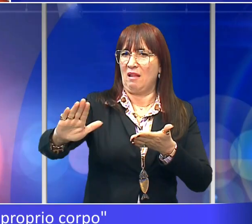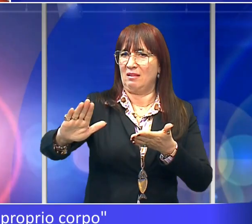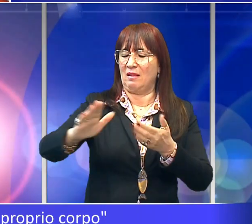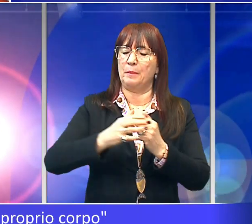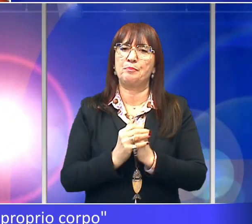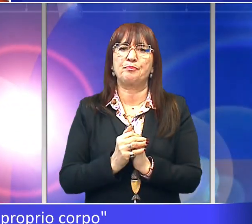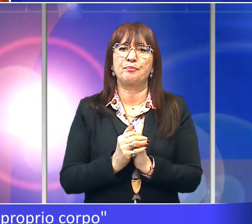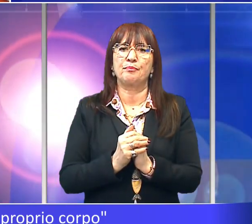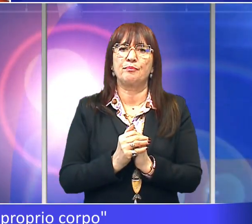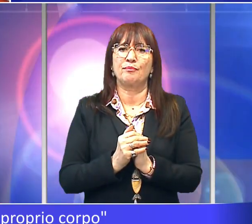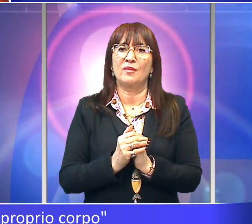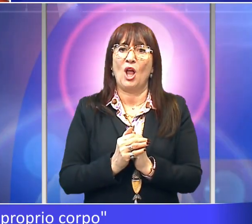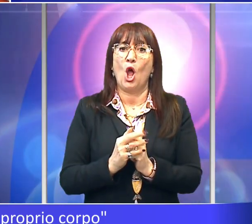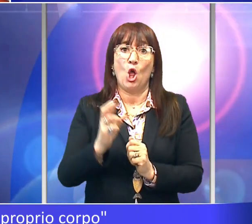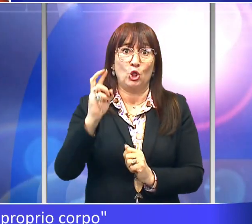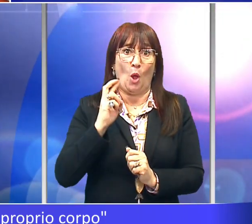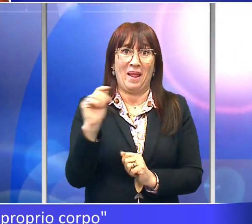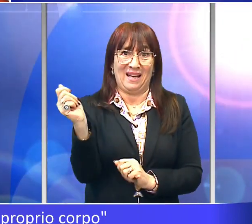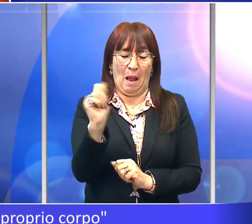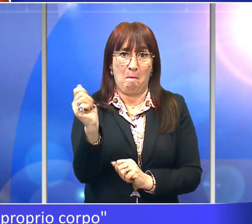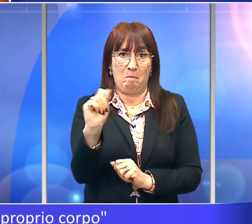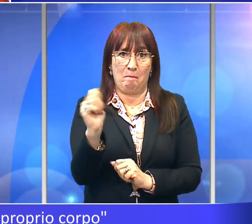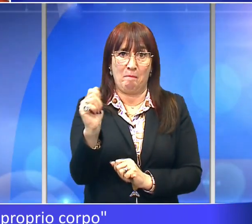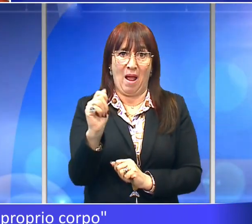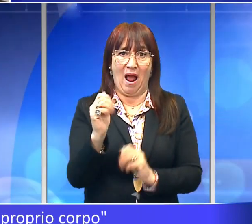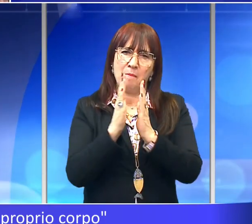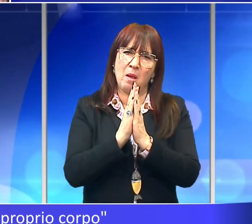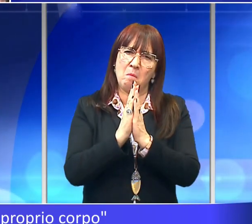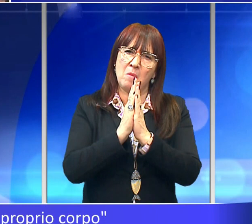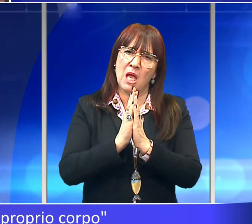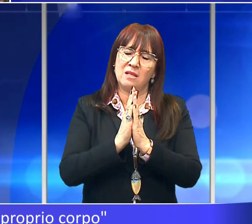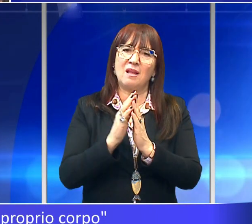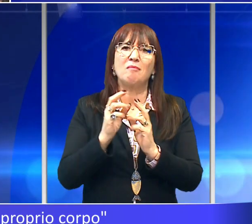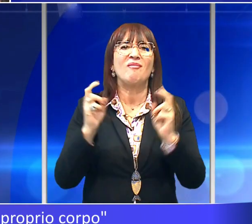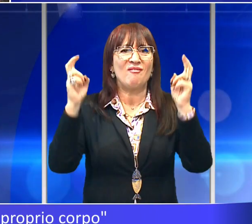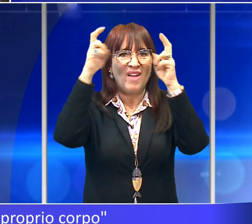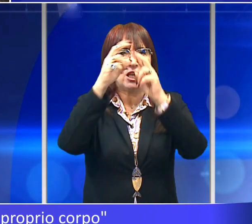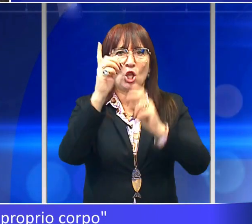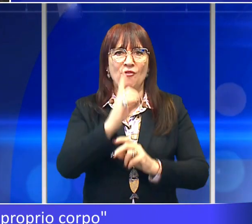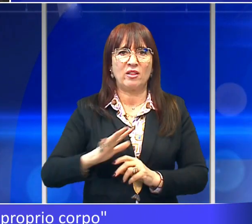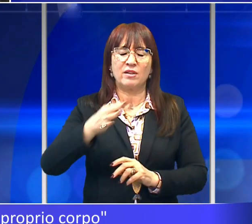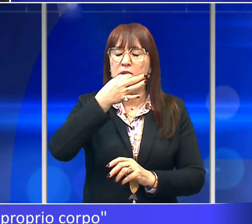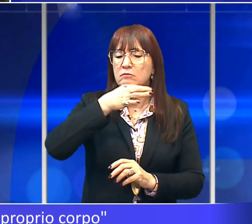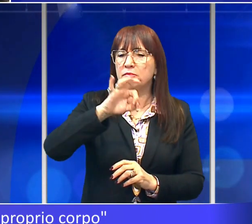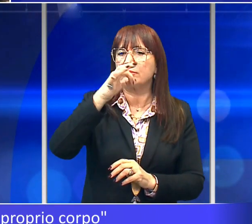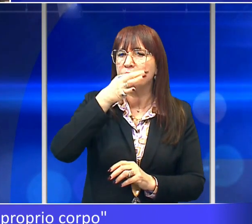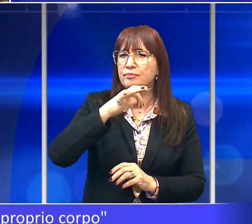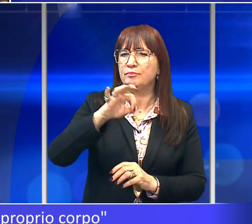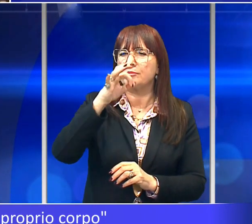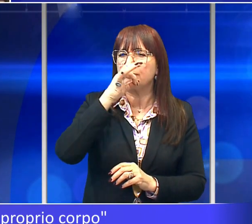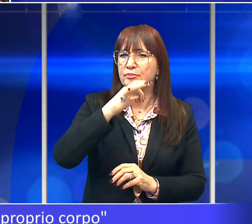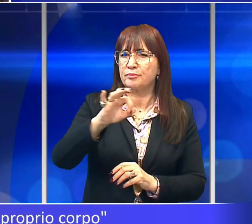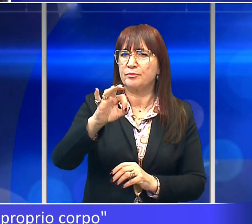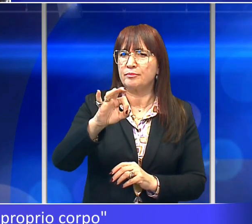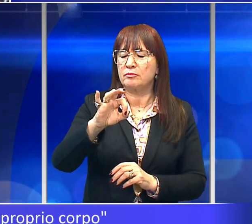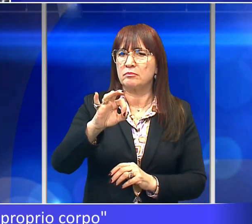Nella celebrazione della Domenica delle Palme, Monsignor De Vasini ha sottolineato come il messaggio